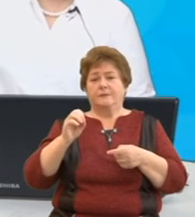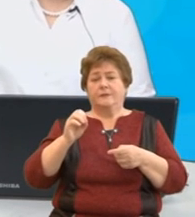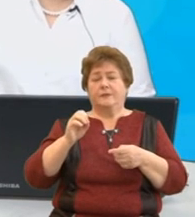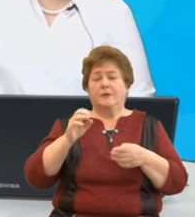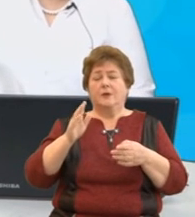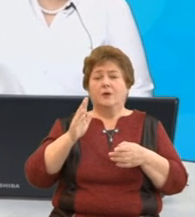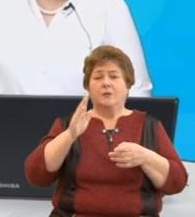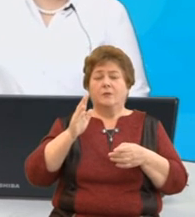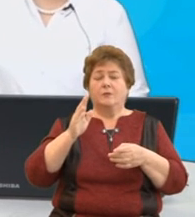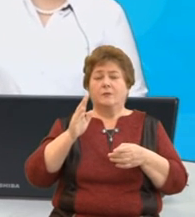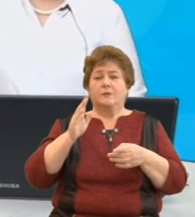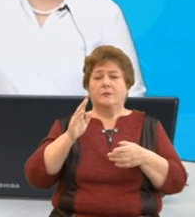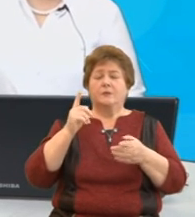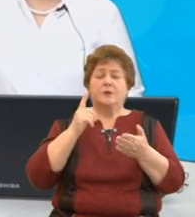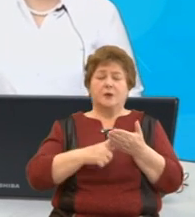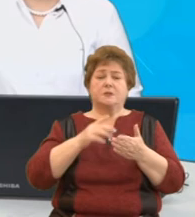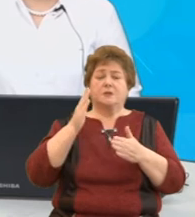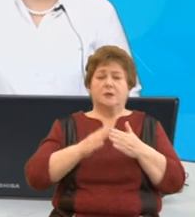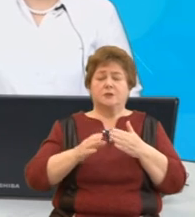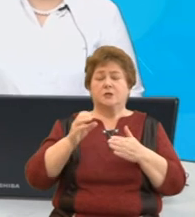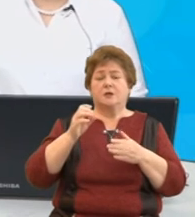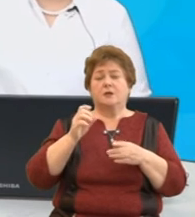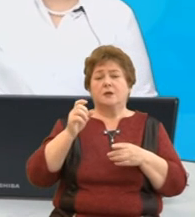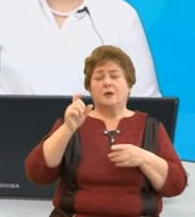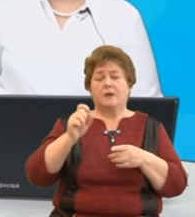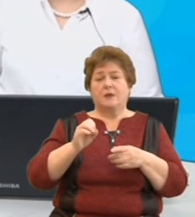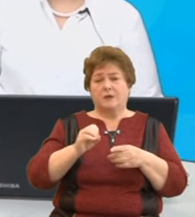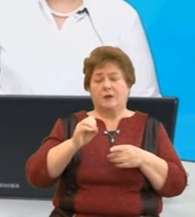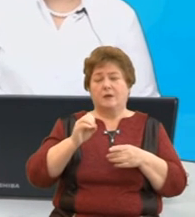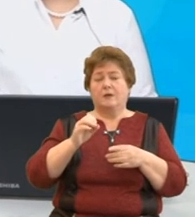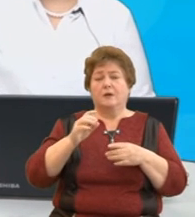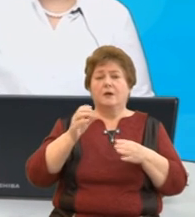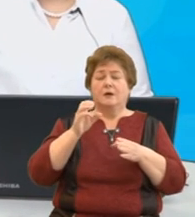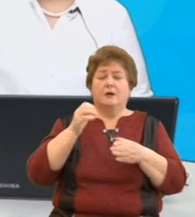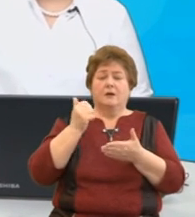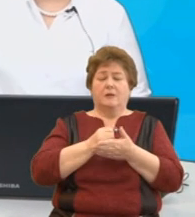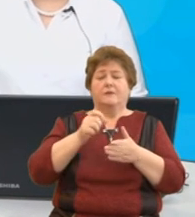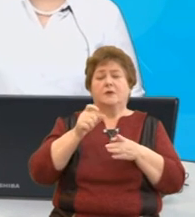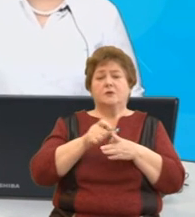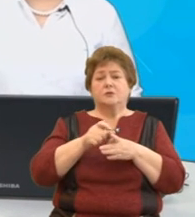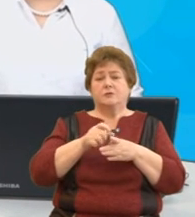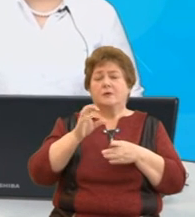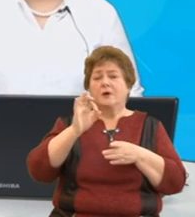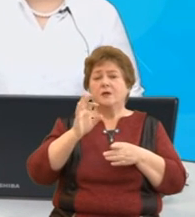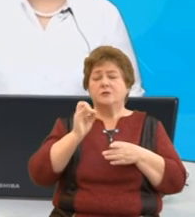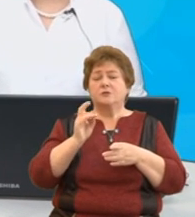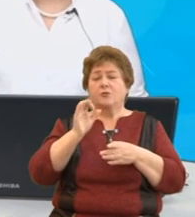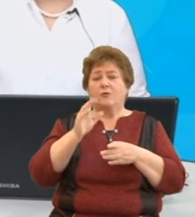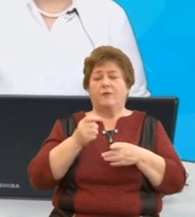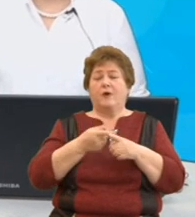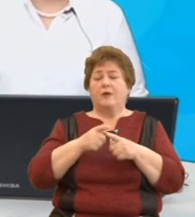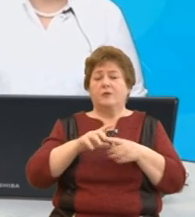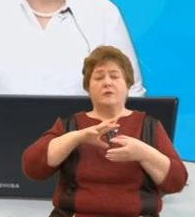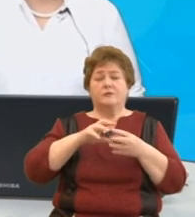меня доказано окончания и дальше перехожу к основе слова основа слова это